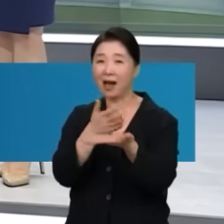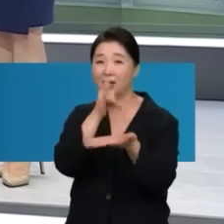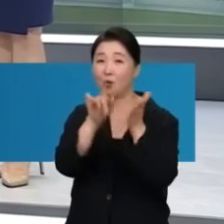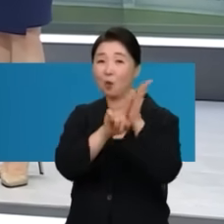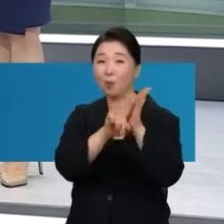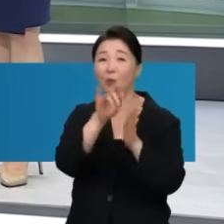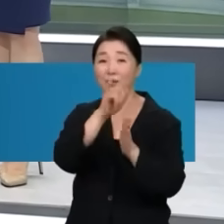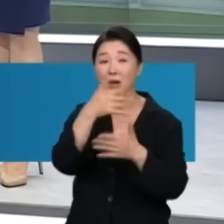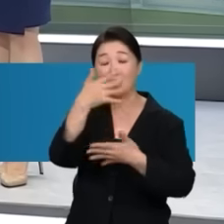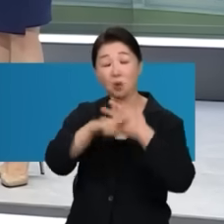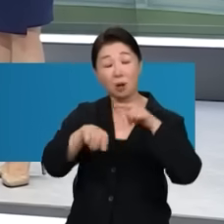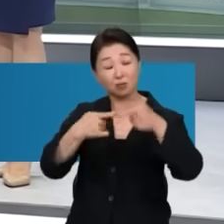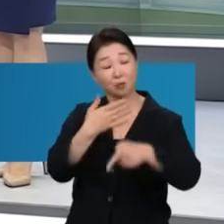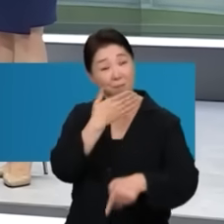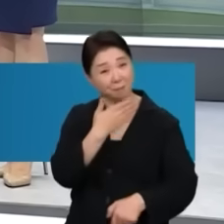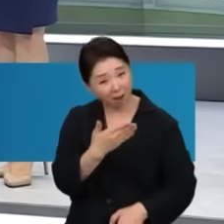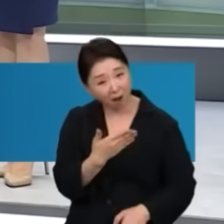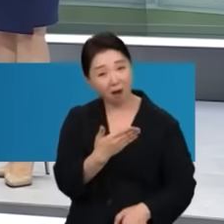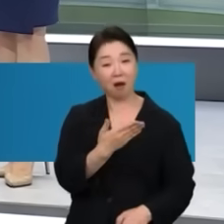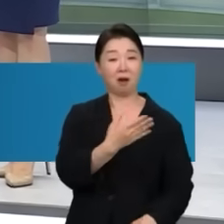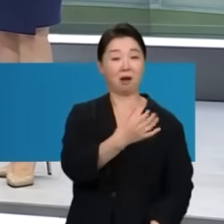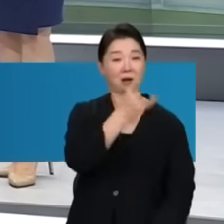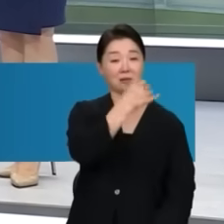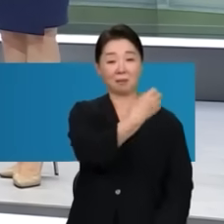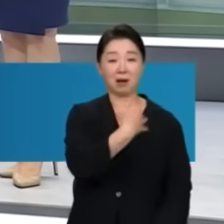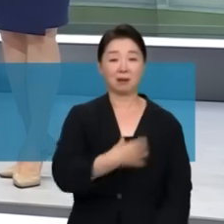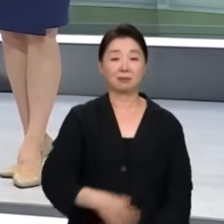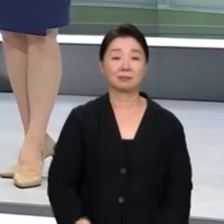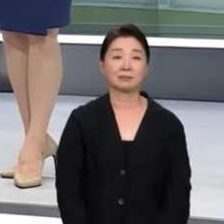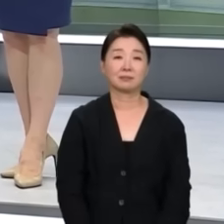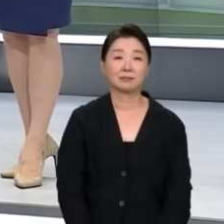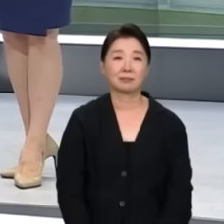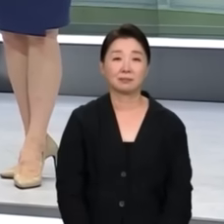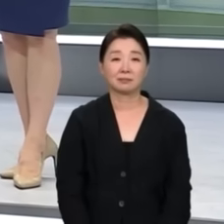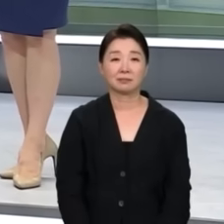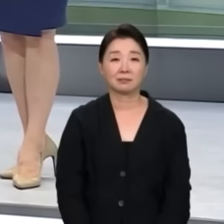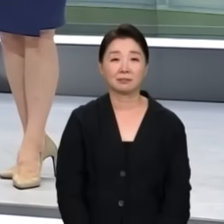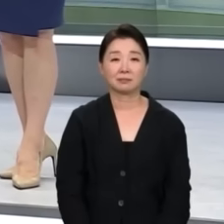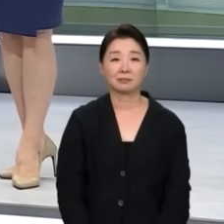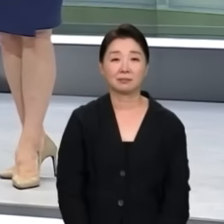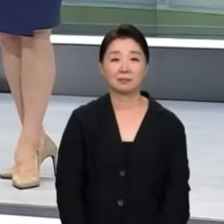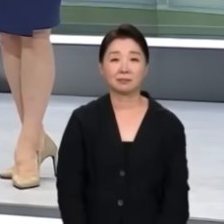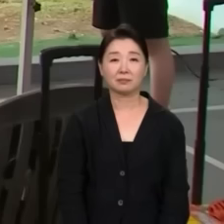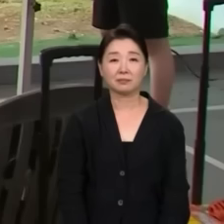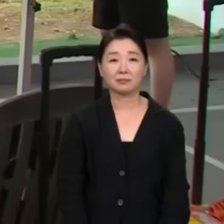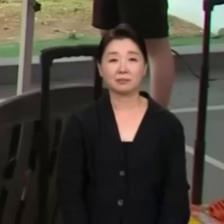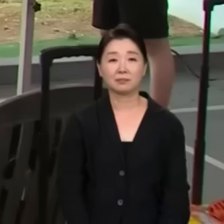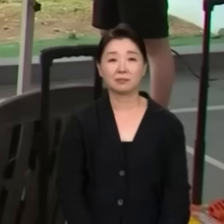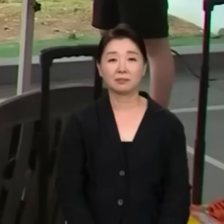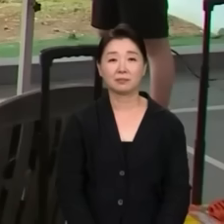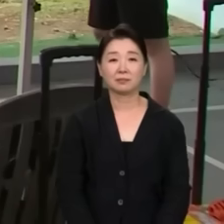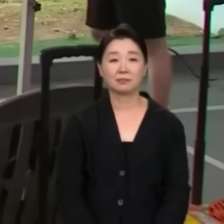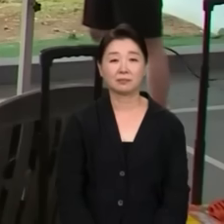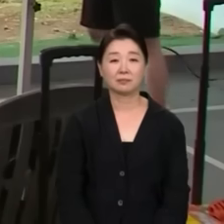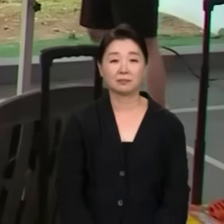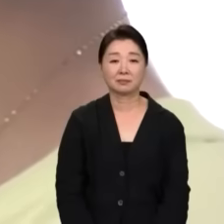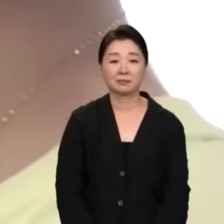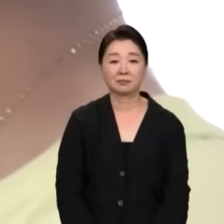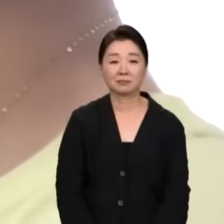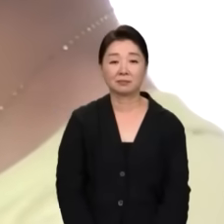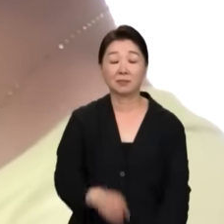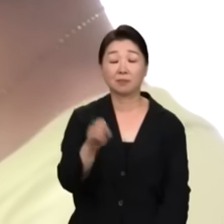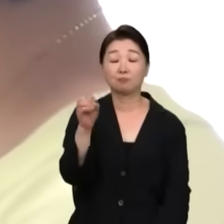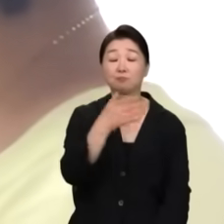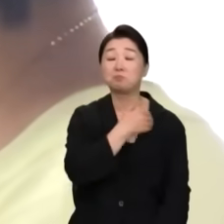수 있다면 영화 출연도 해볼 마음이 있다고 말했습니다 정수하 계자가 만나고 왔습니다 무시만 듯